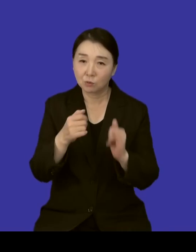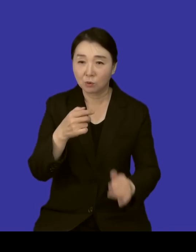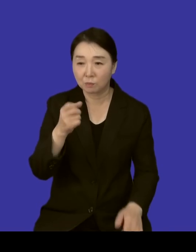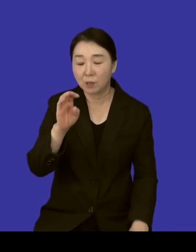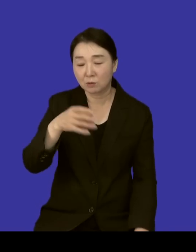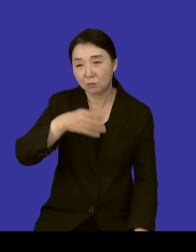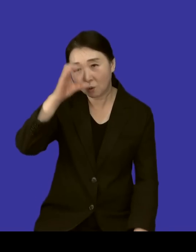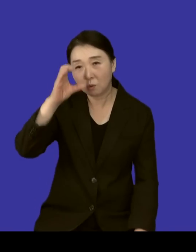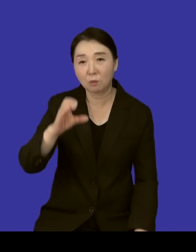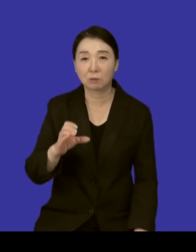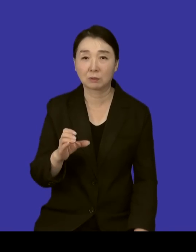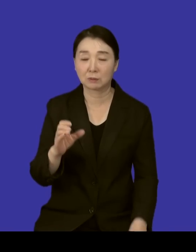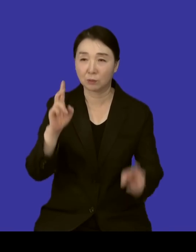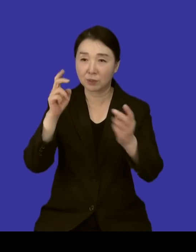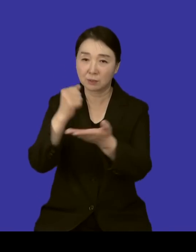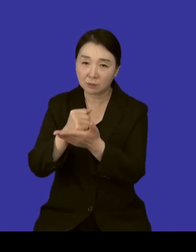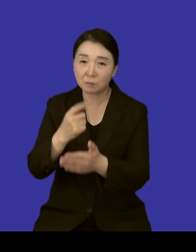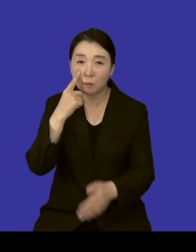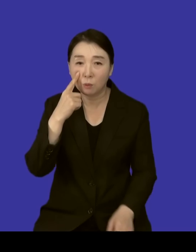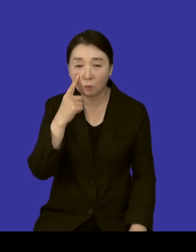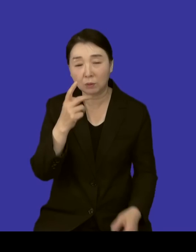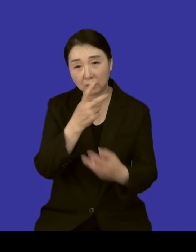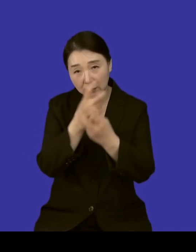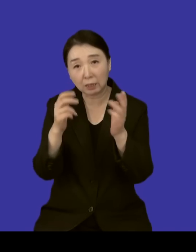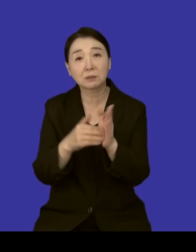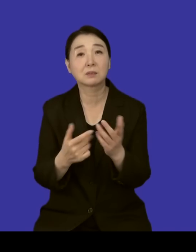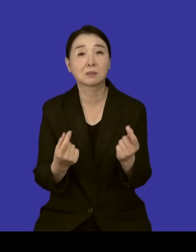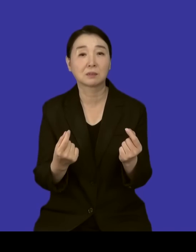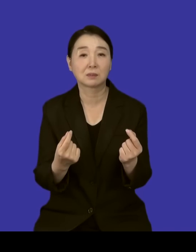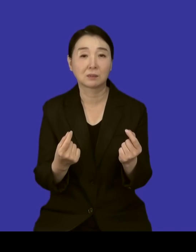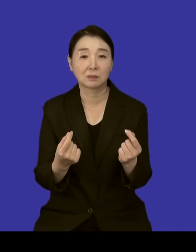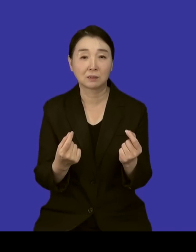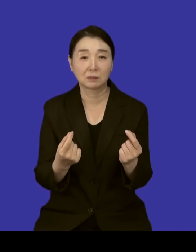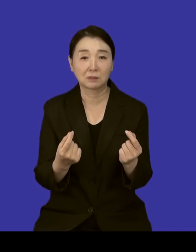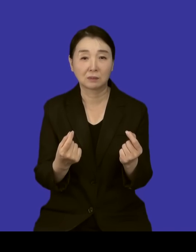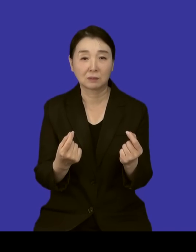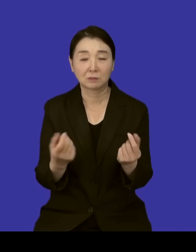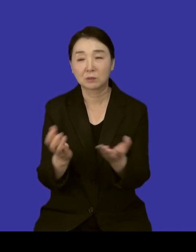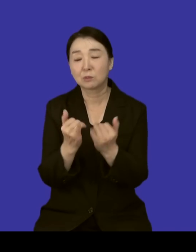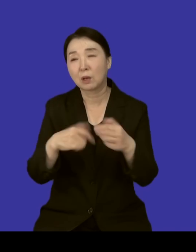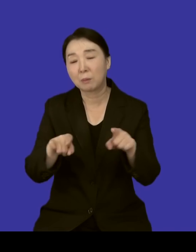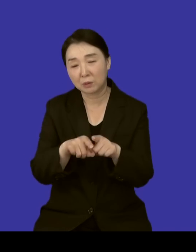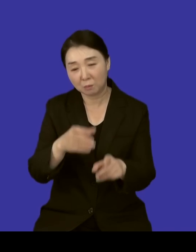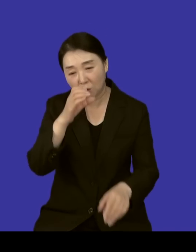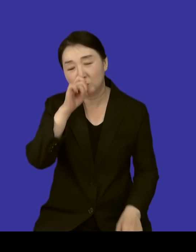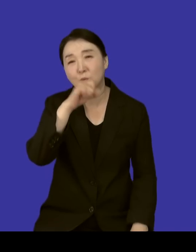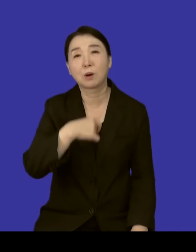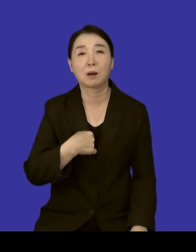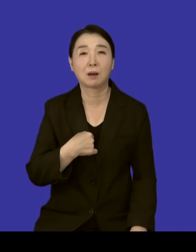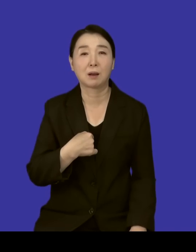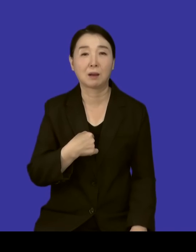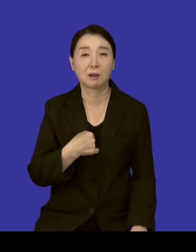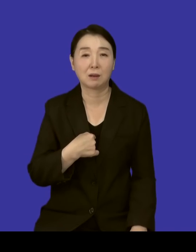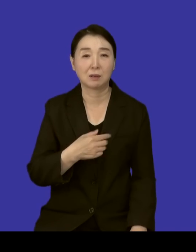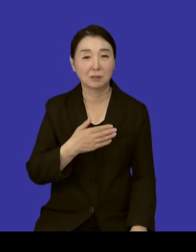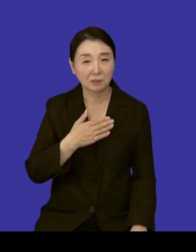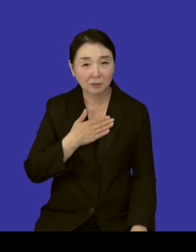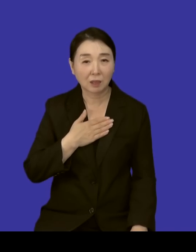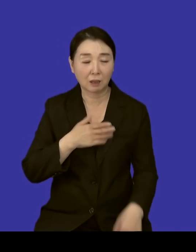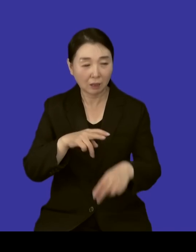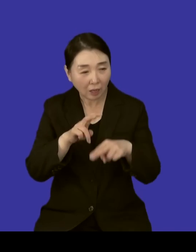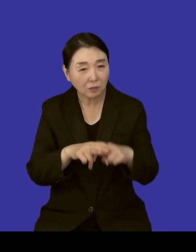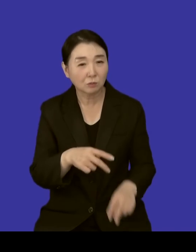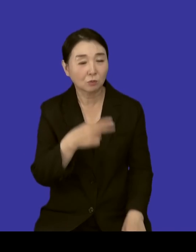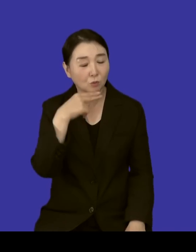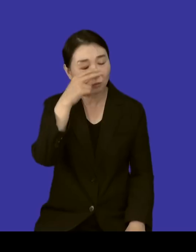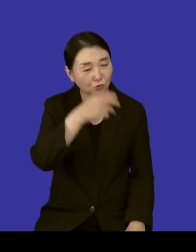뭐 직장 상사 험담 좀 하고 네. 그리고 자고 그거밖에 아니 내가 없잖아요. 이제 낙이. 동료와 좀 먹으면 얼마나 좋겠어요. 아니 저 정말 그 나하고 나